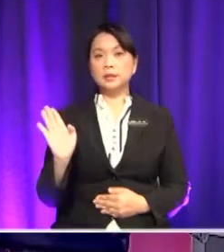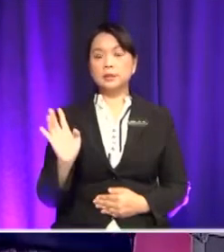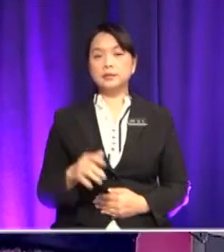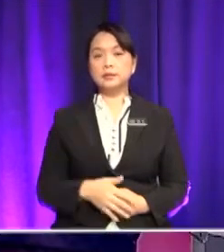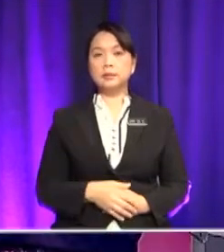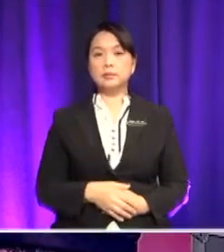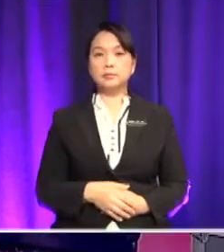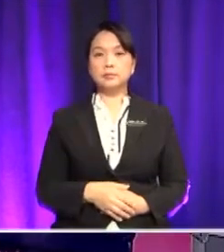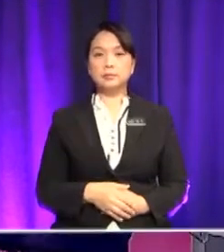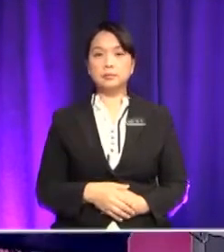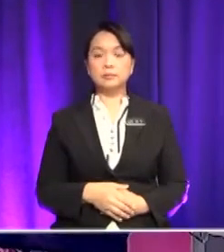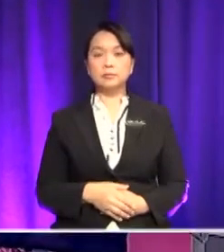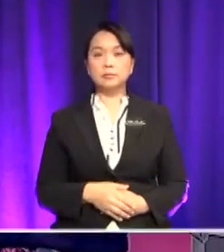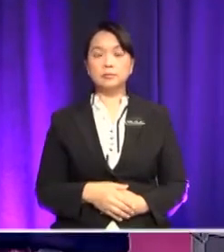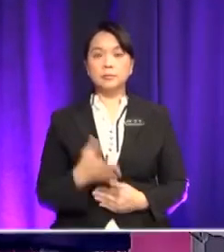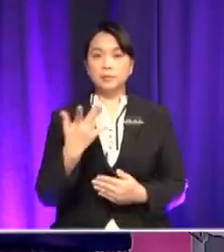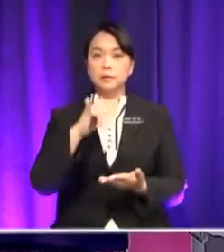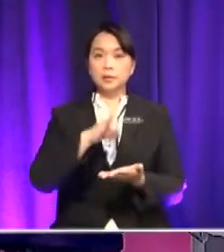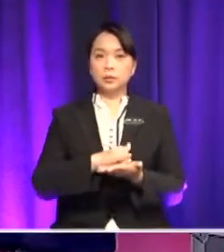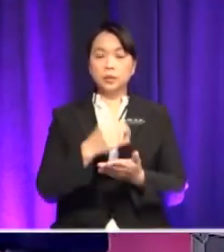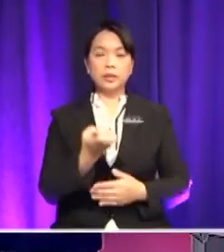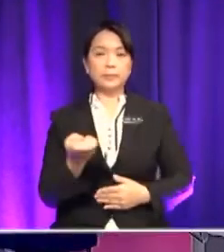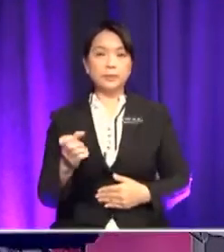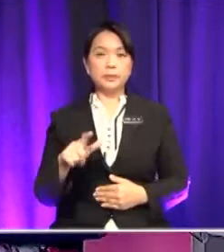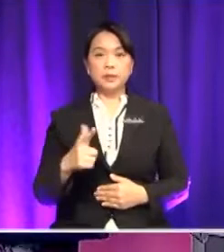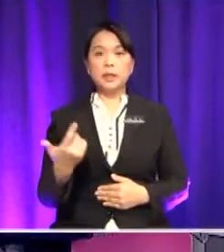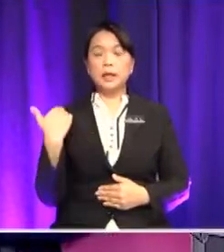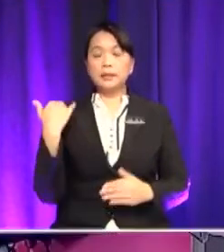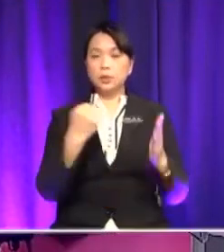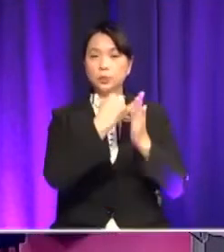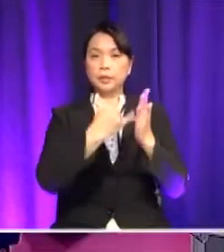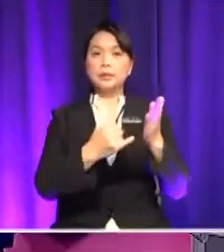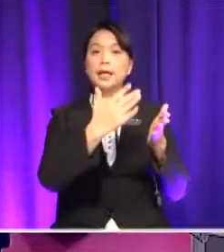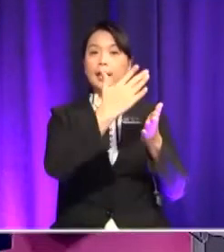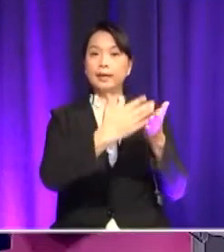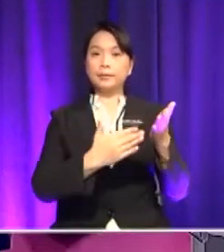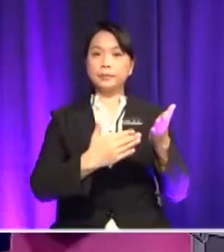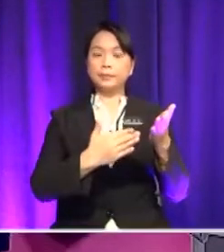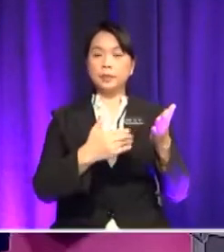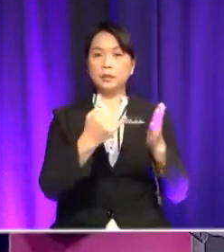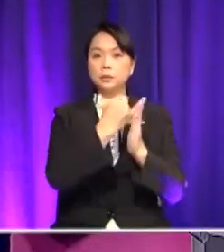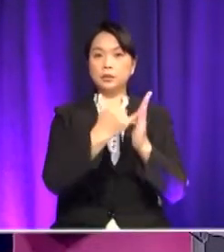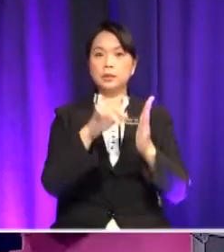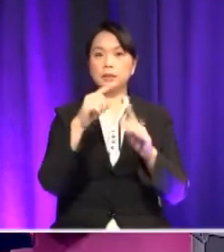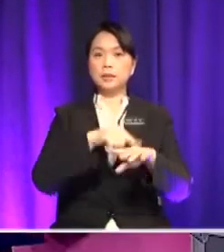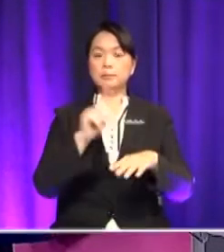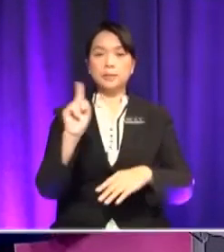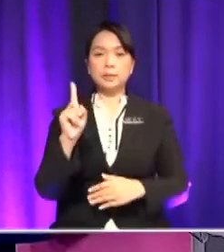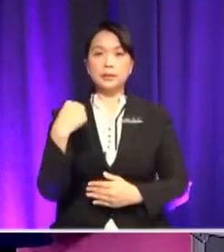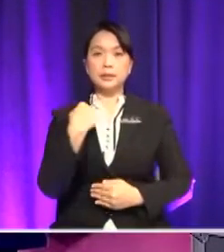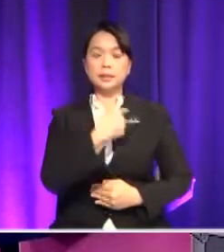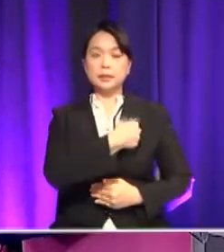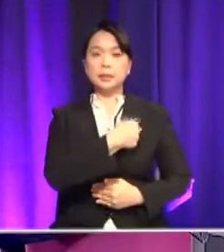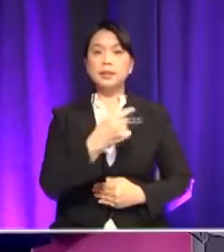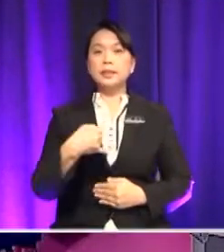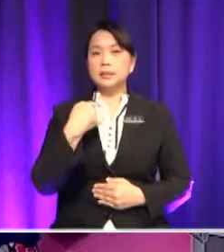Okey. Elemen yang selanjutnya ialah lukisan keratan. Lukisan keratan ni ialah lukisan di mana kita